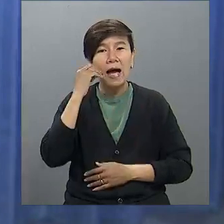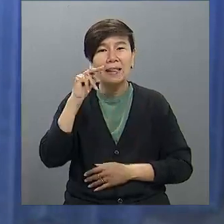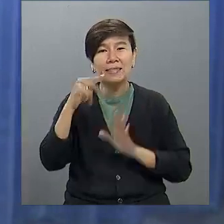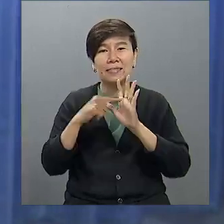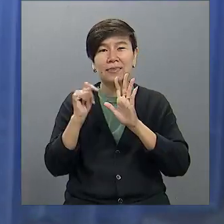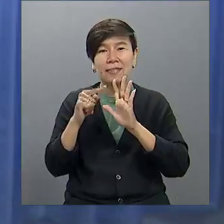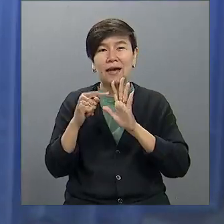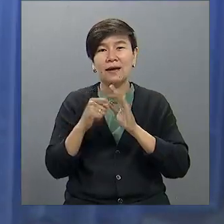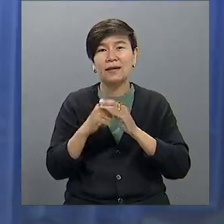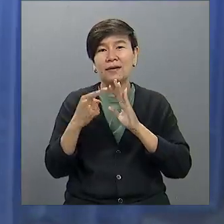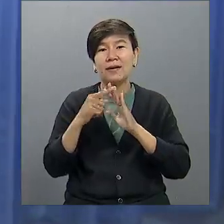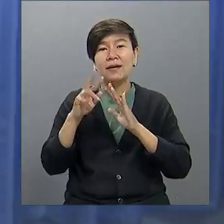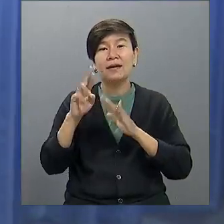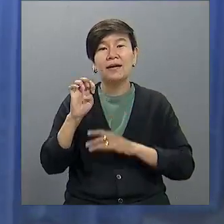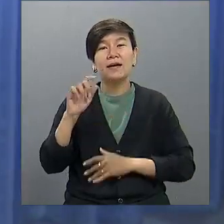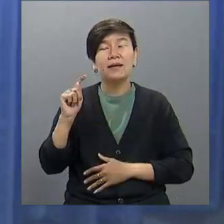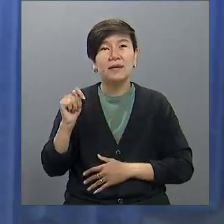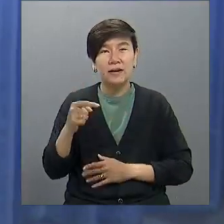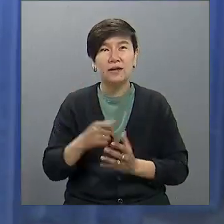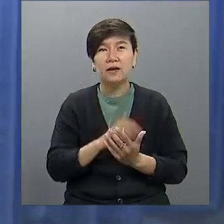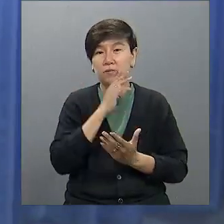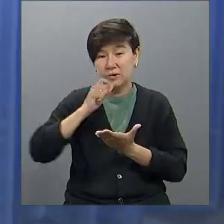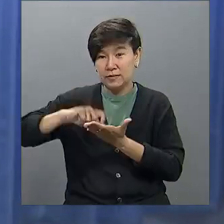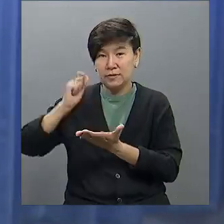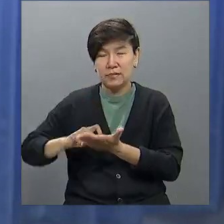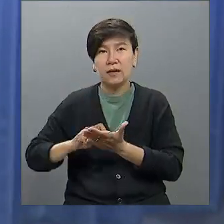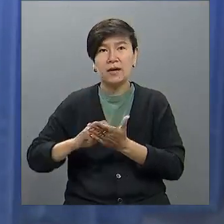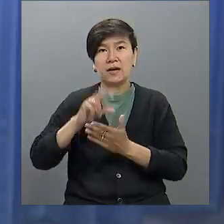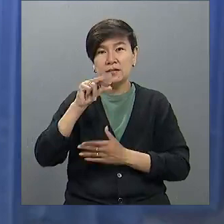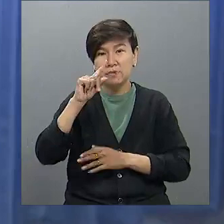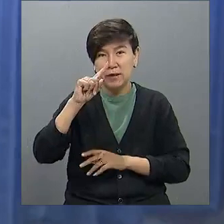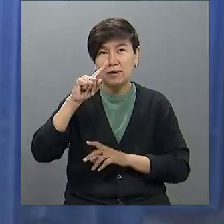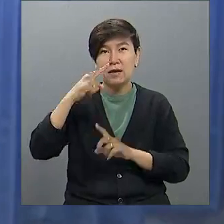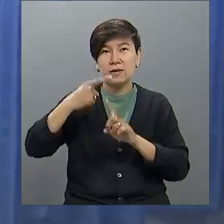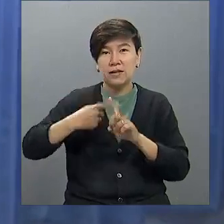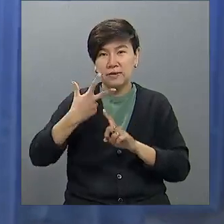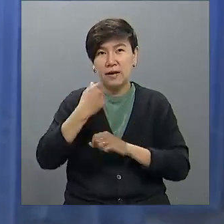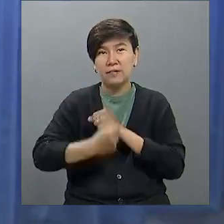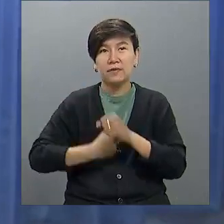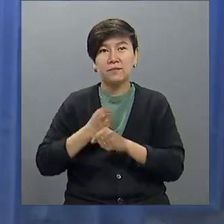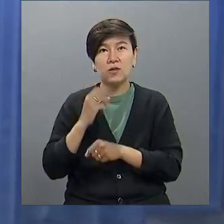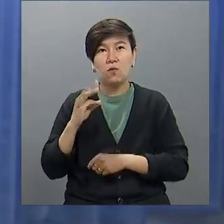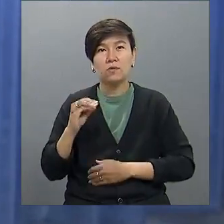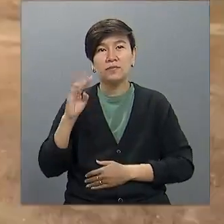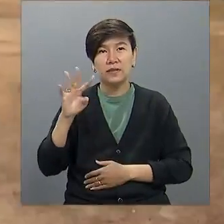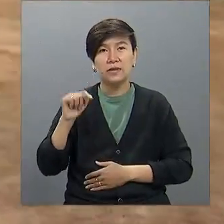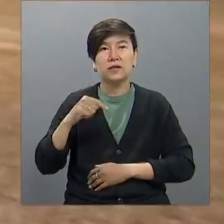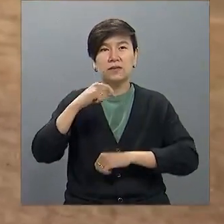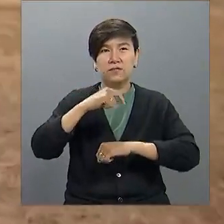งนามในสัญญาประมาณวันที่31มีนา64ก็จะได้ดำเนินงานก่อสร้างระยะประมาณเวลาประมาณก่อสร้างประมาณ